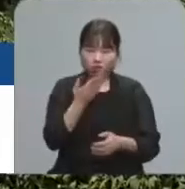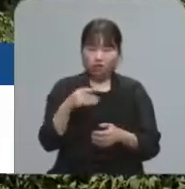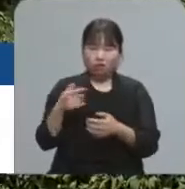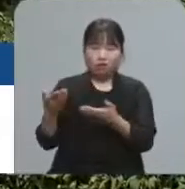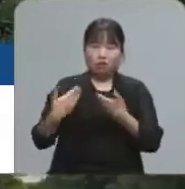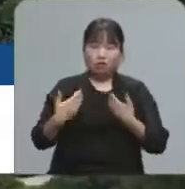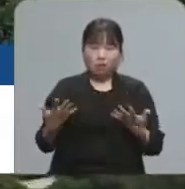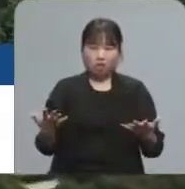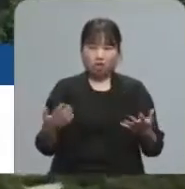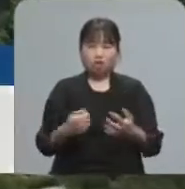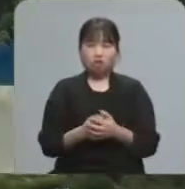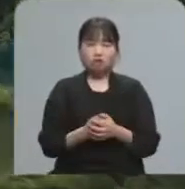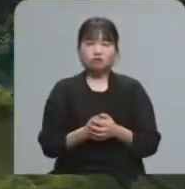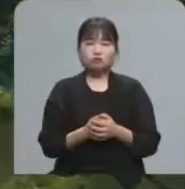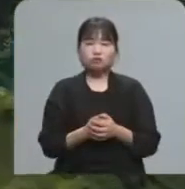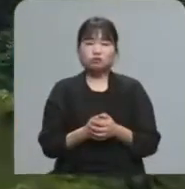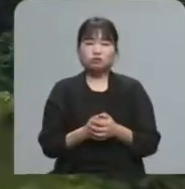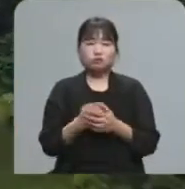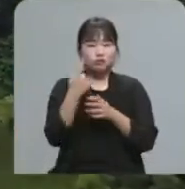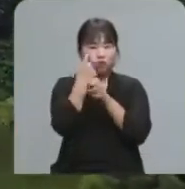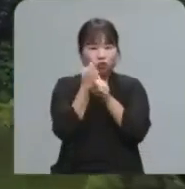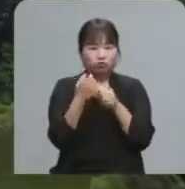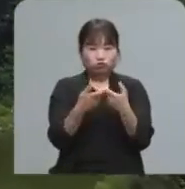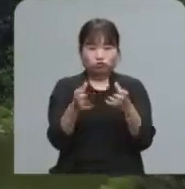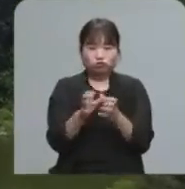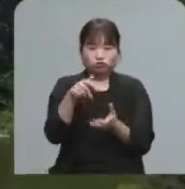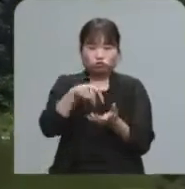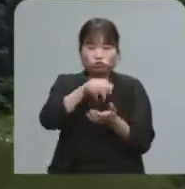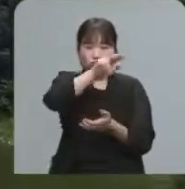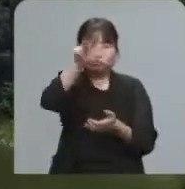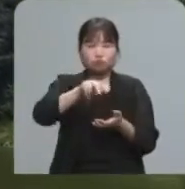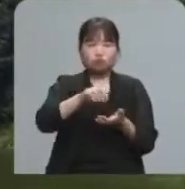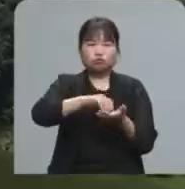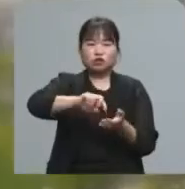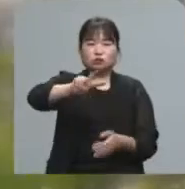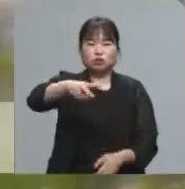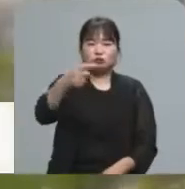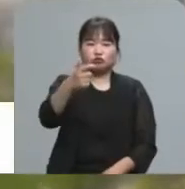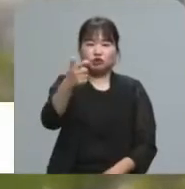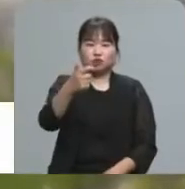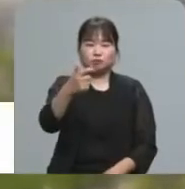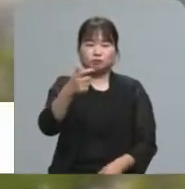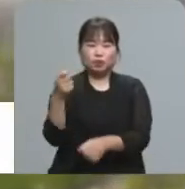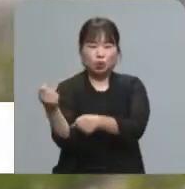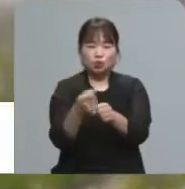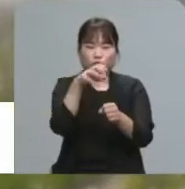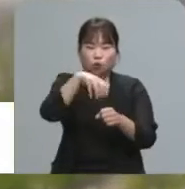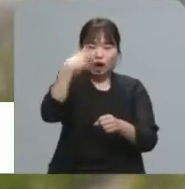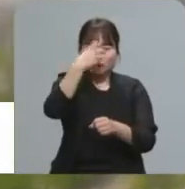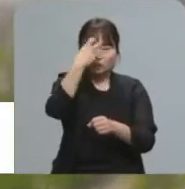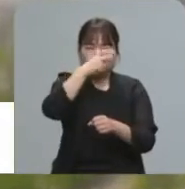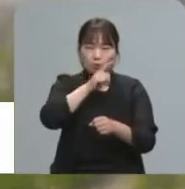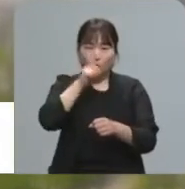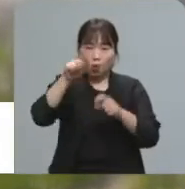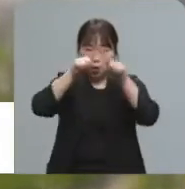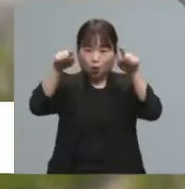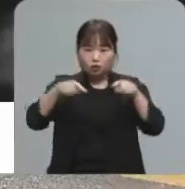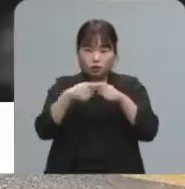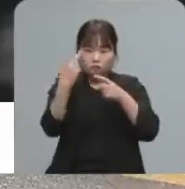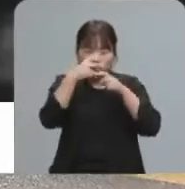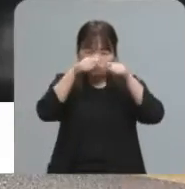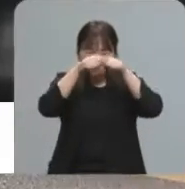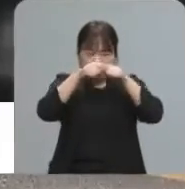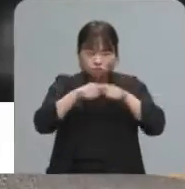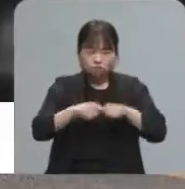해주고 있으니까. 한 연구단체가 전국 266개 골프장의 감사 보고서를 분석한 결과